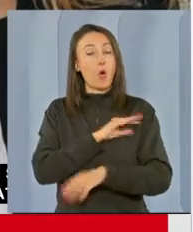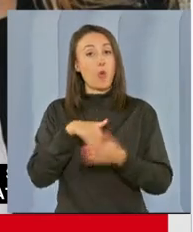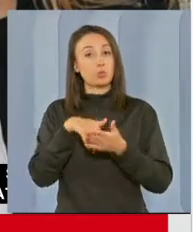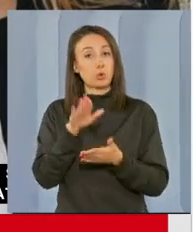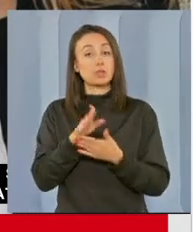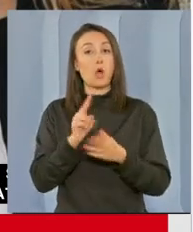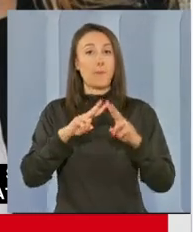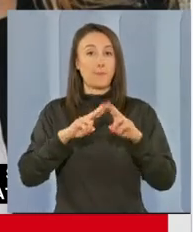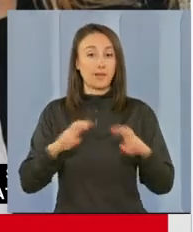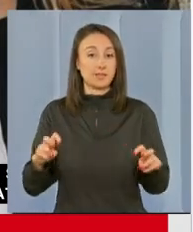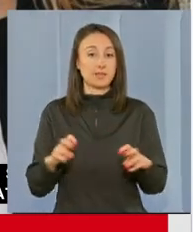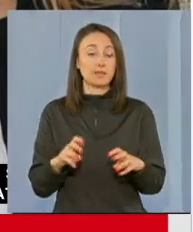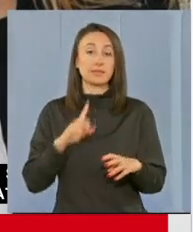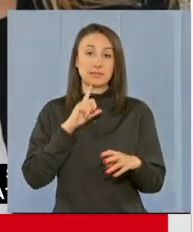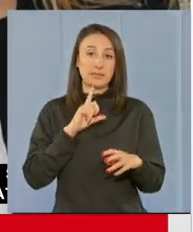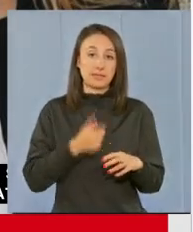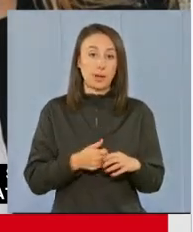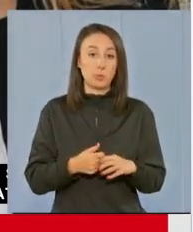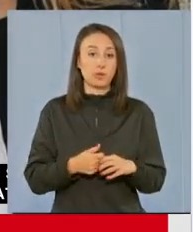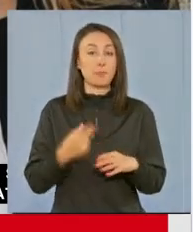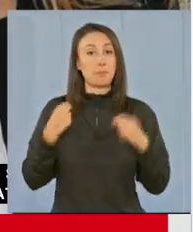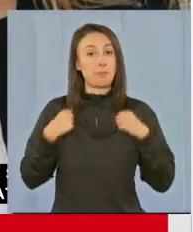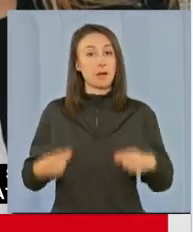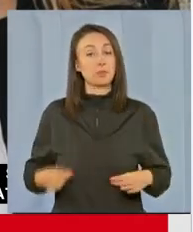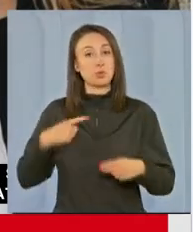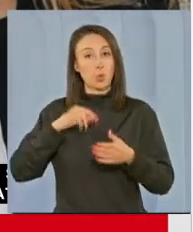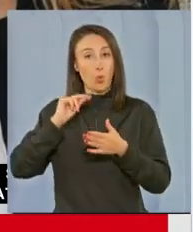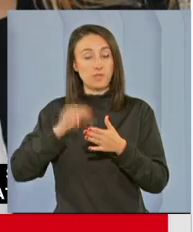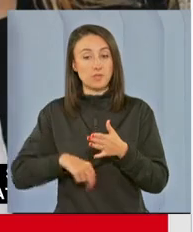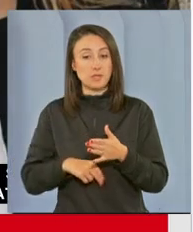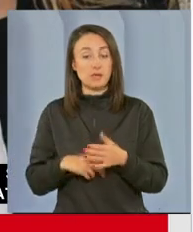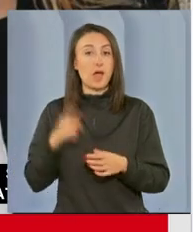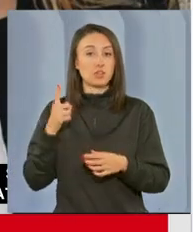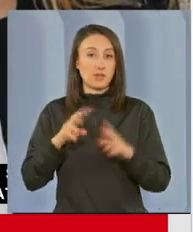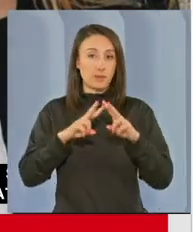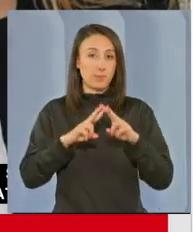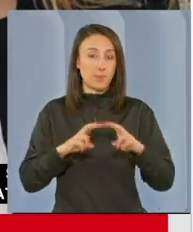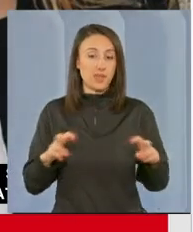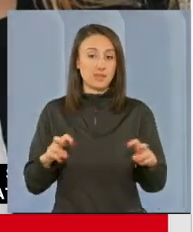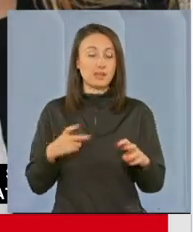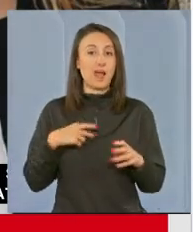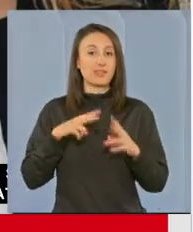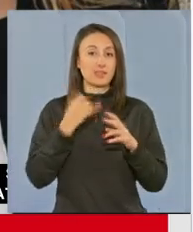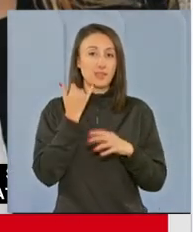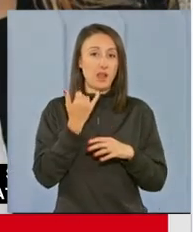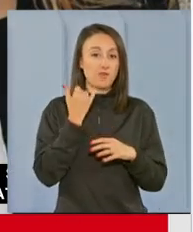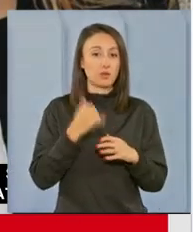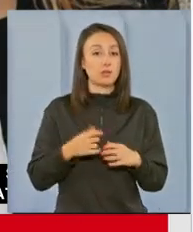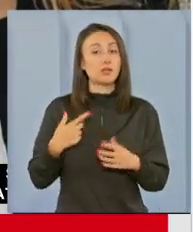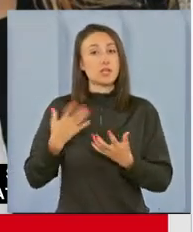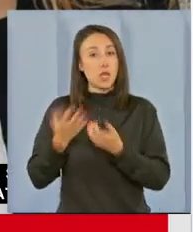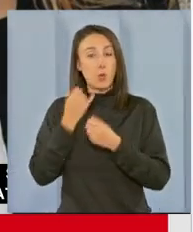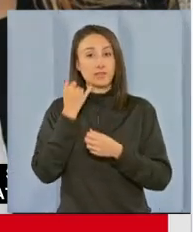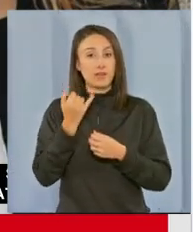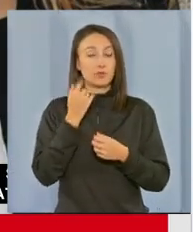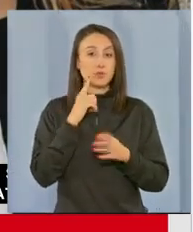autorizația unei percheziții, deci a trebuit ca Parlamentul să încuvințeze această percheziție a telefonului. I s-a luat